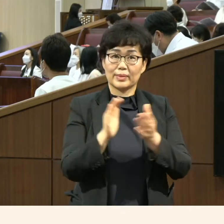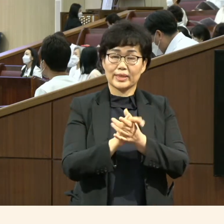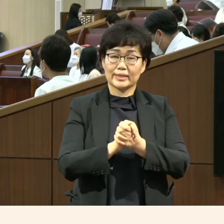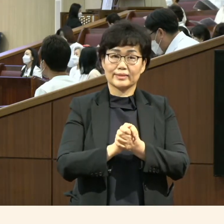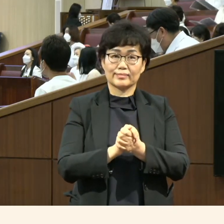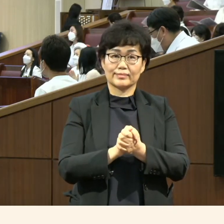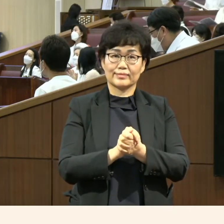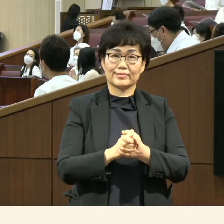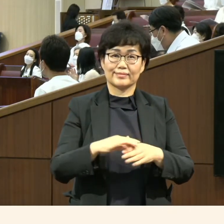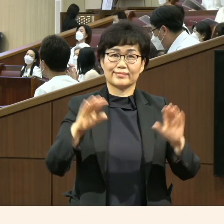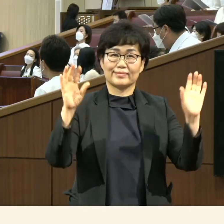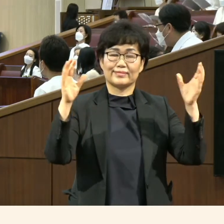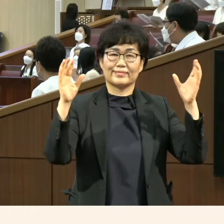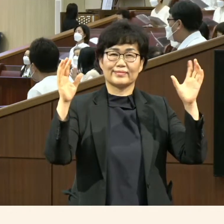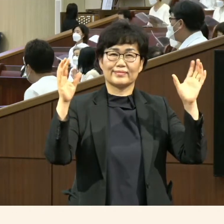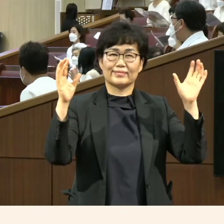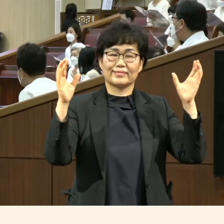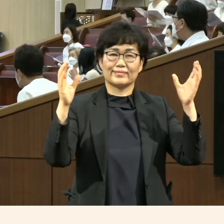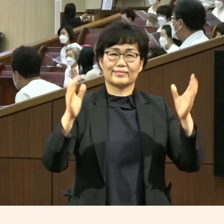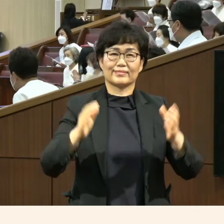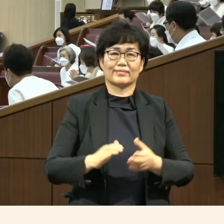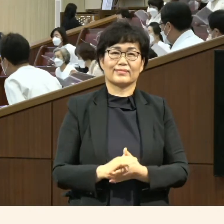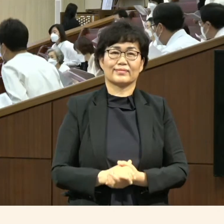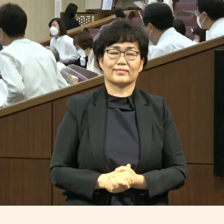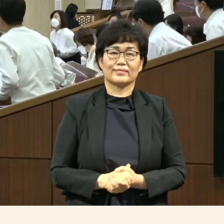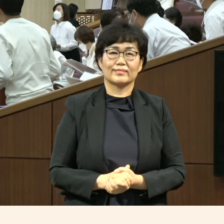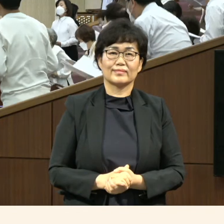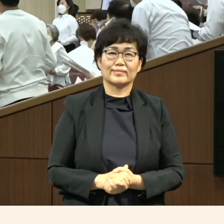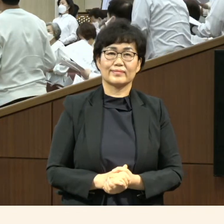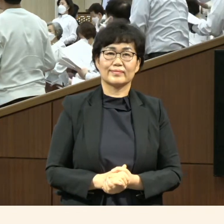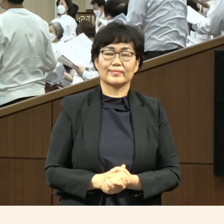아멘. 감사합니다.